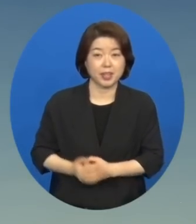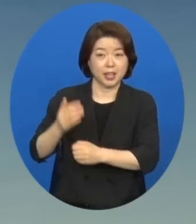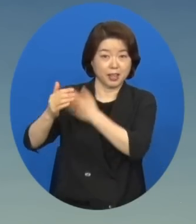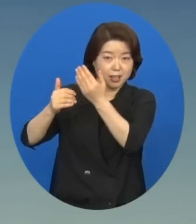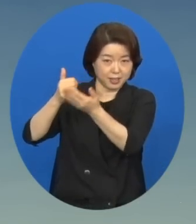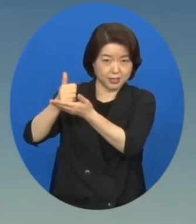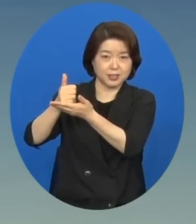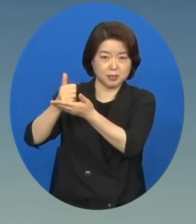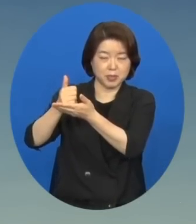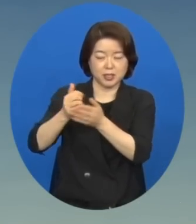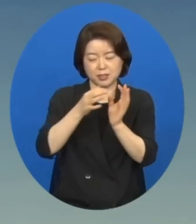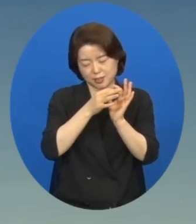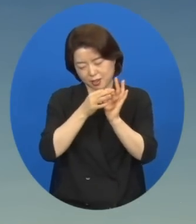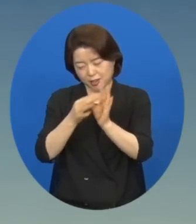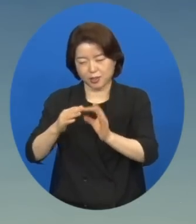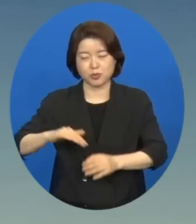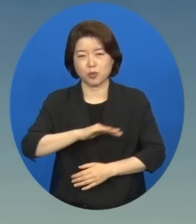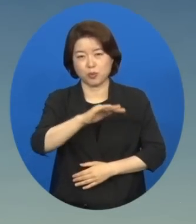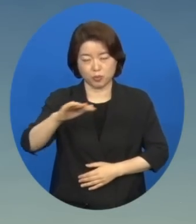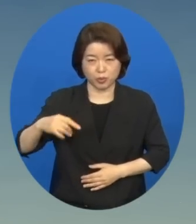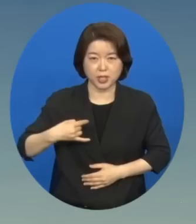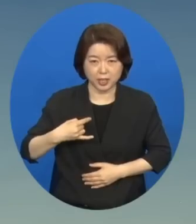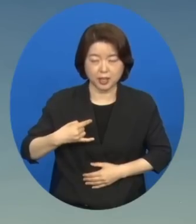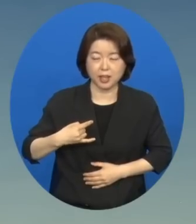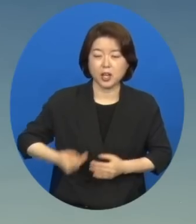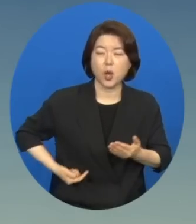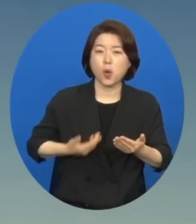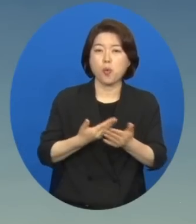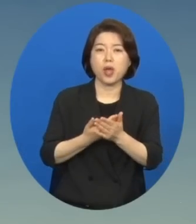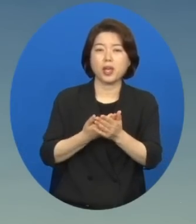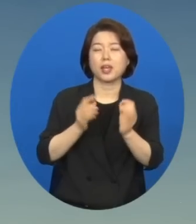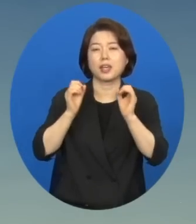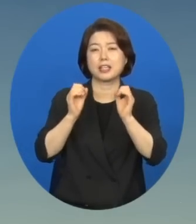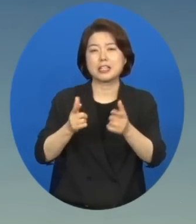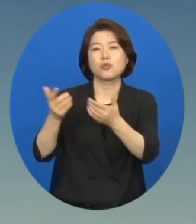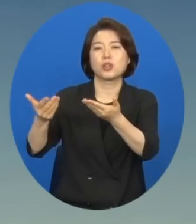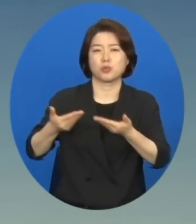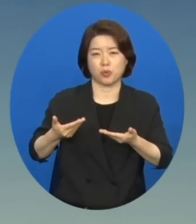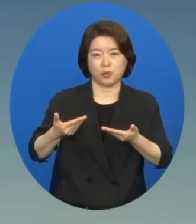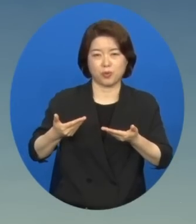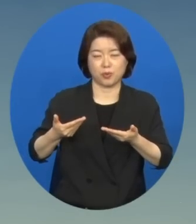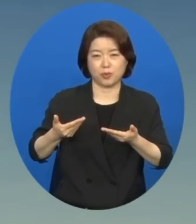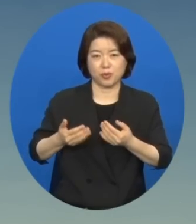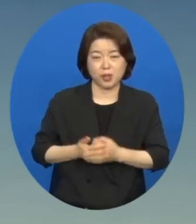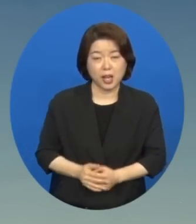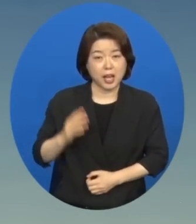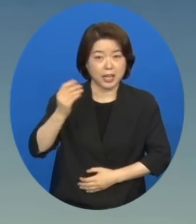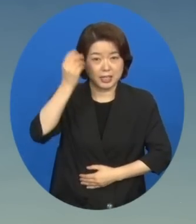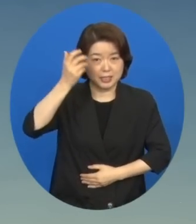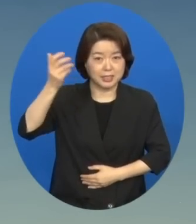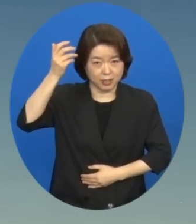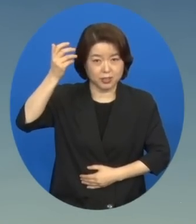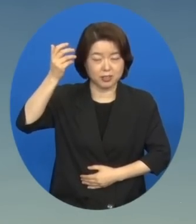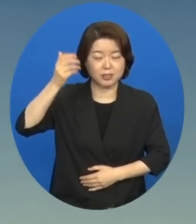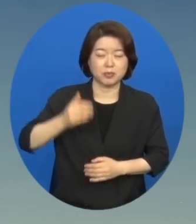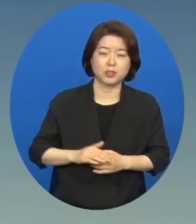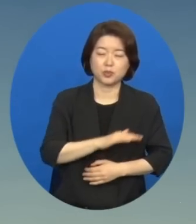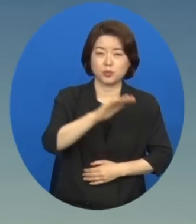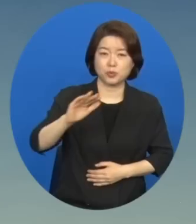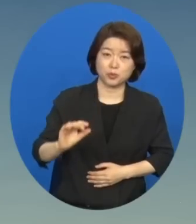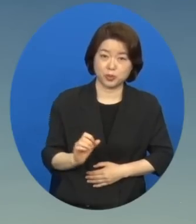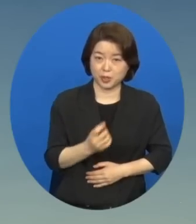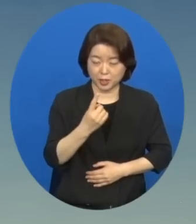하나님이 끊임없이 우리로 하여금 회개할 기회를 주세요. 그리고 성령께서 우리로